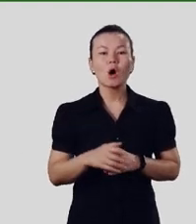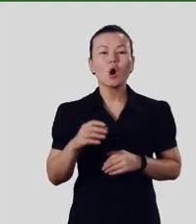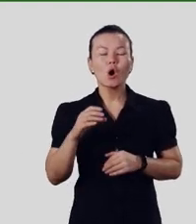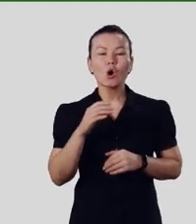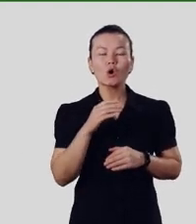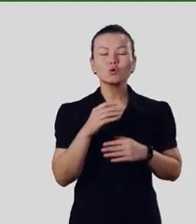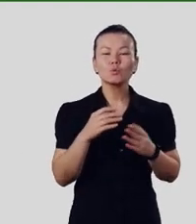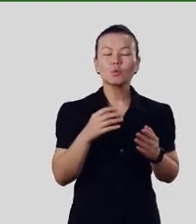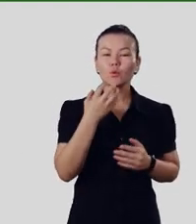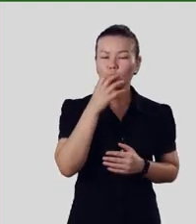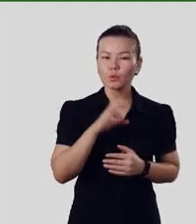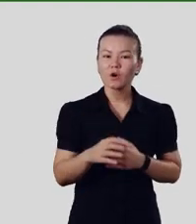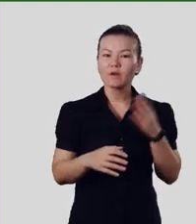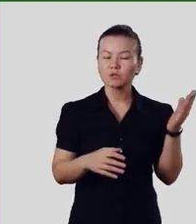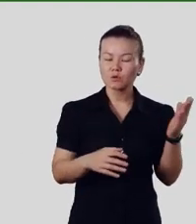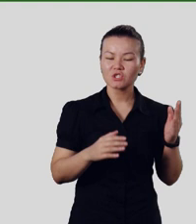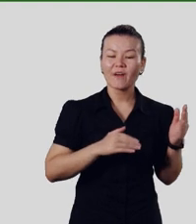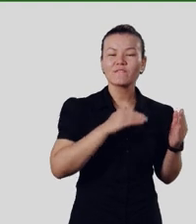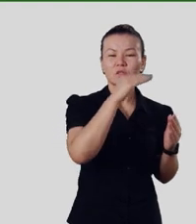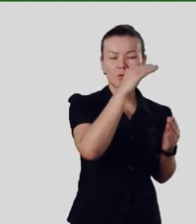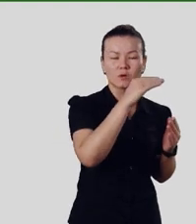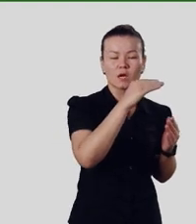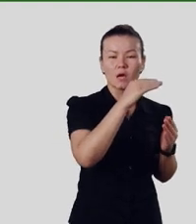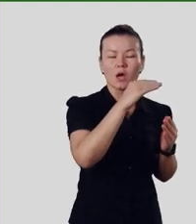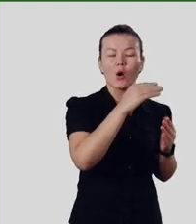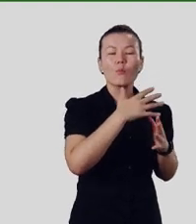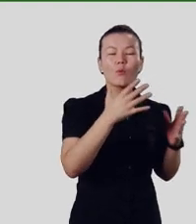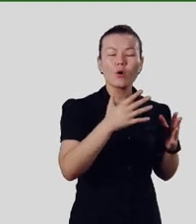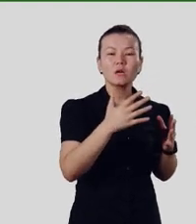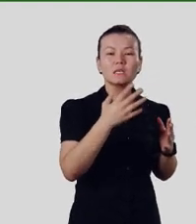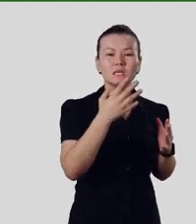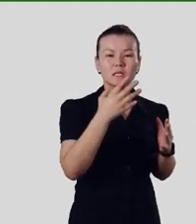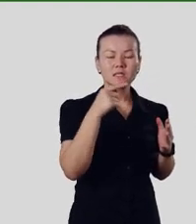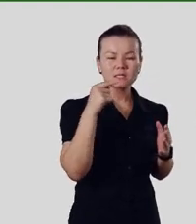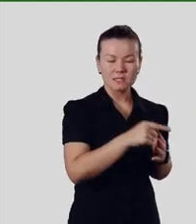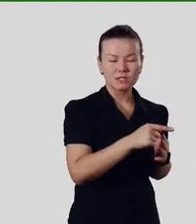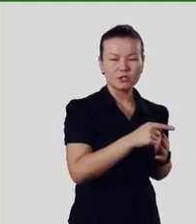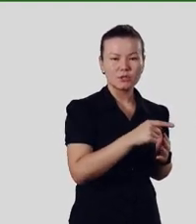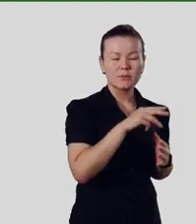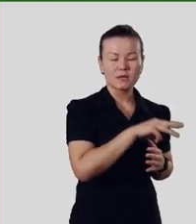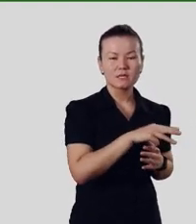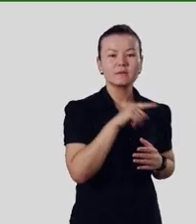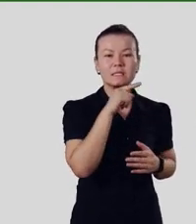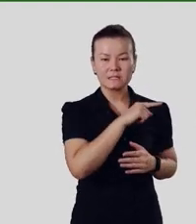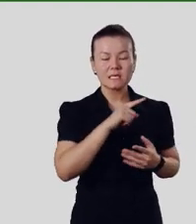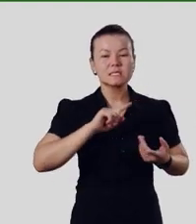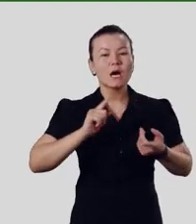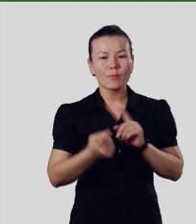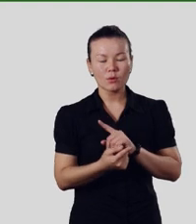Юго-восточную – высокая, высоты более 1000 метров. Здесь,